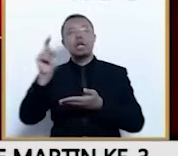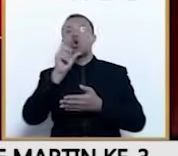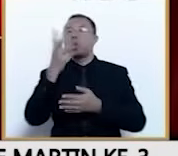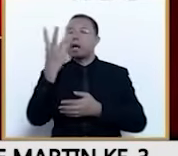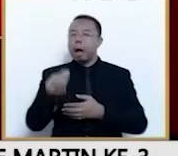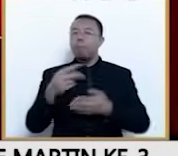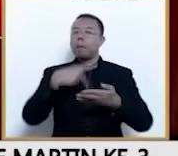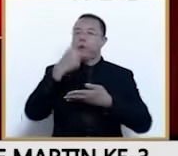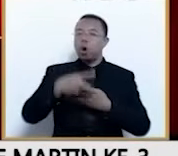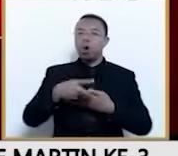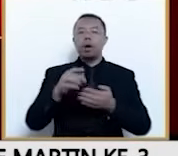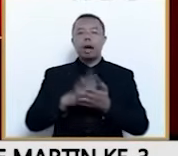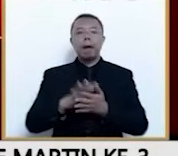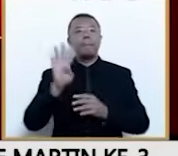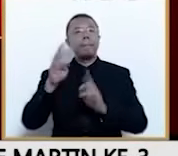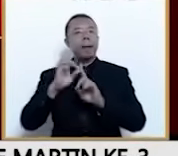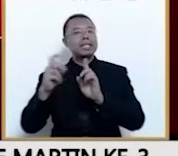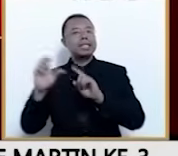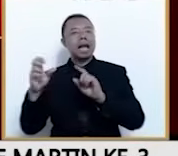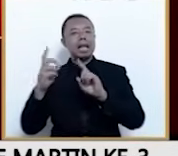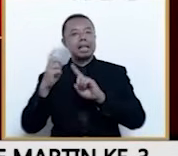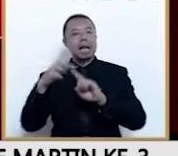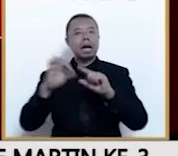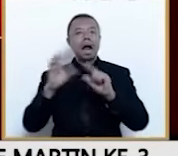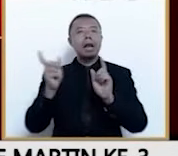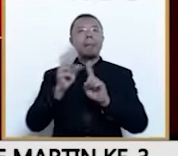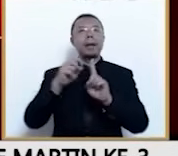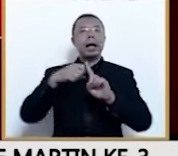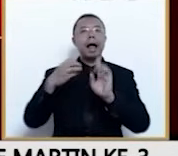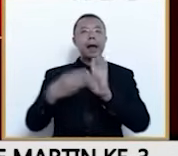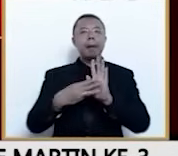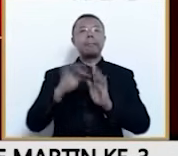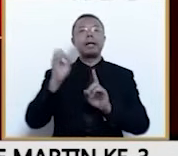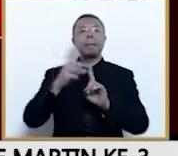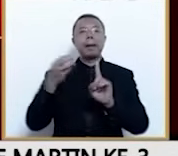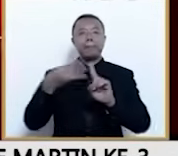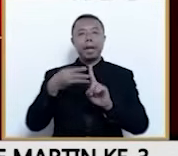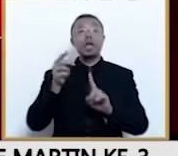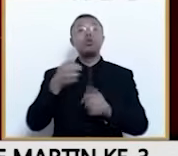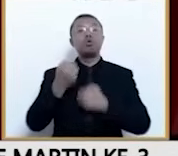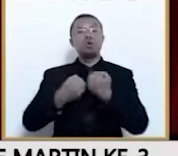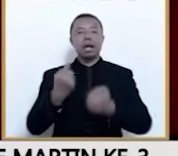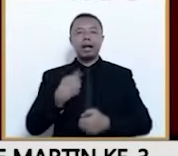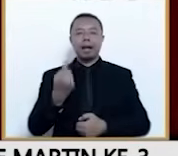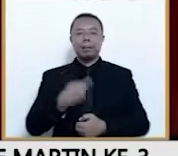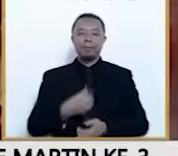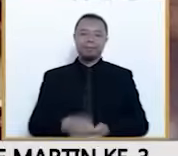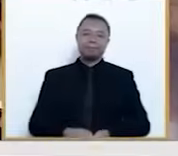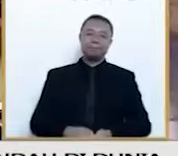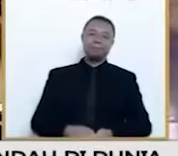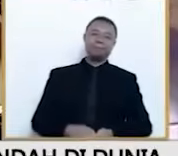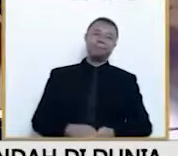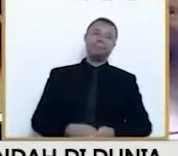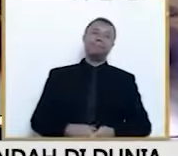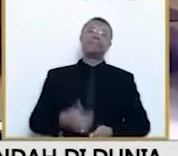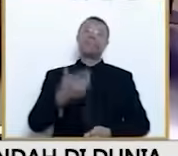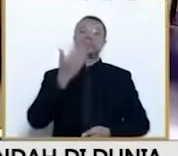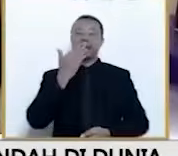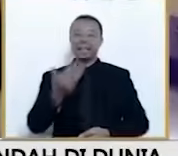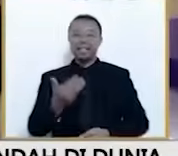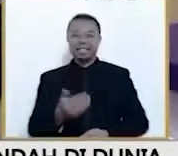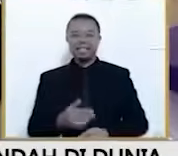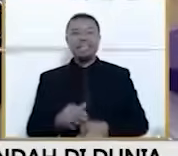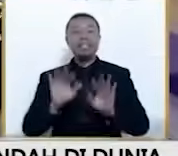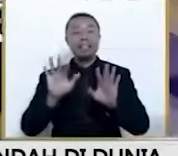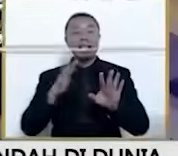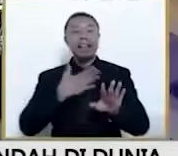kampung, program Pancatara dari PKMPM IPB. Itu salah satu usaha. Baik, waktunya sudah habis.